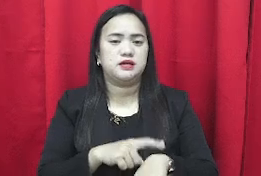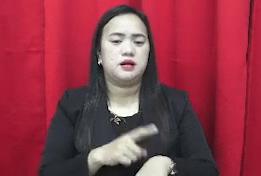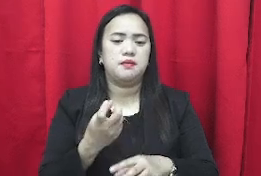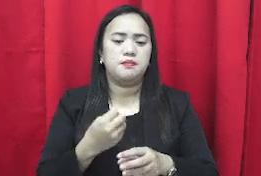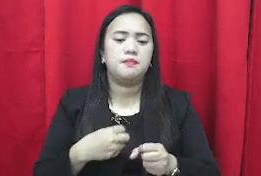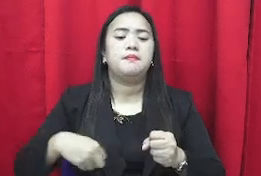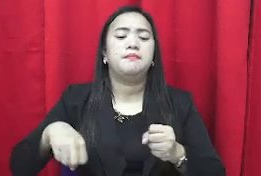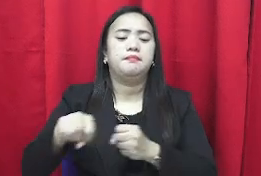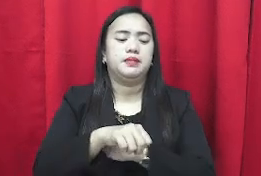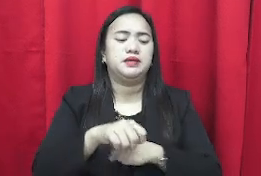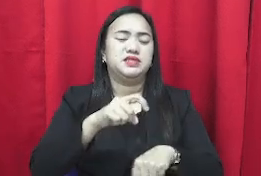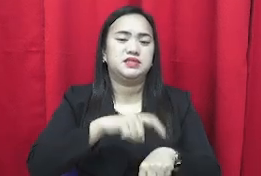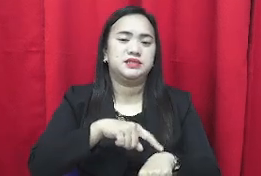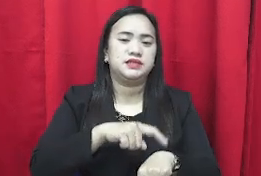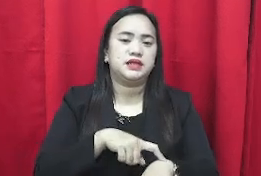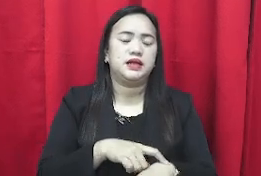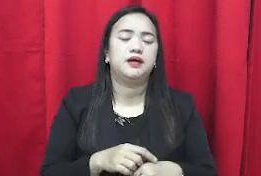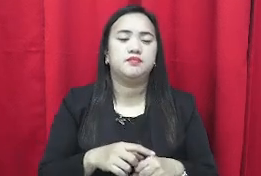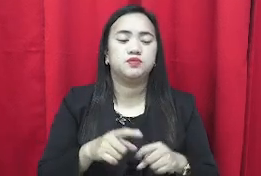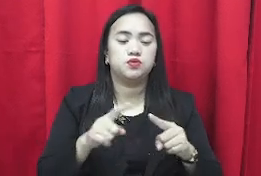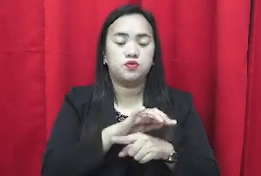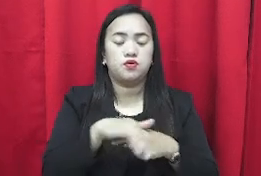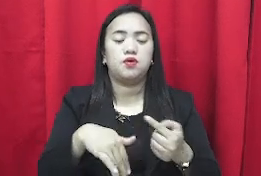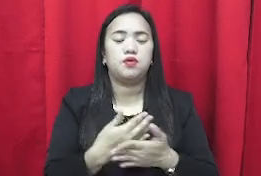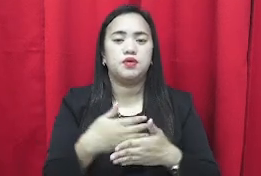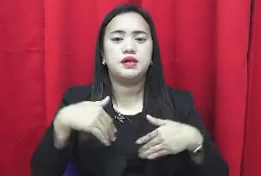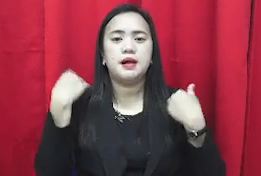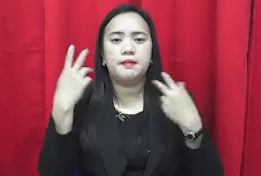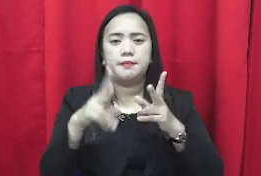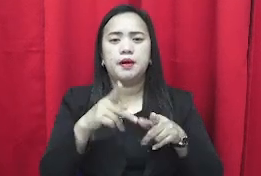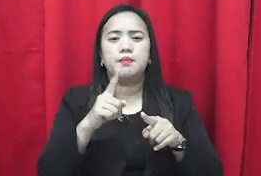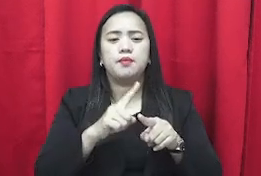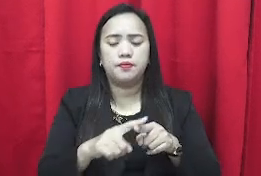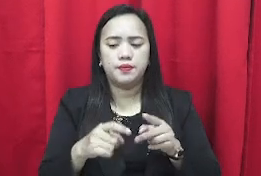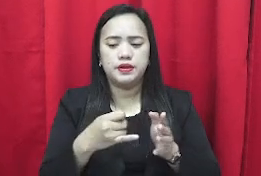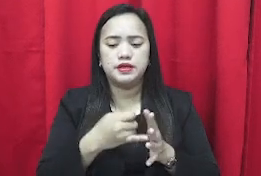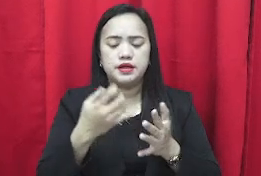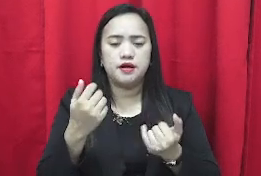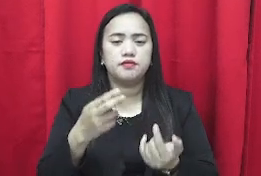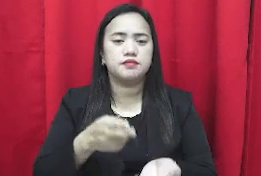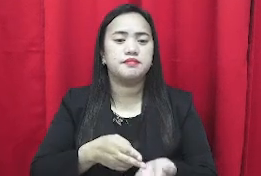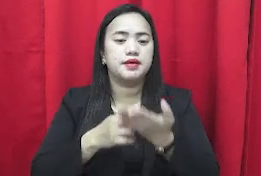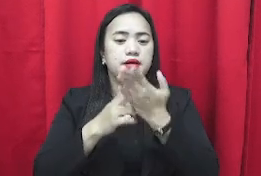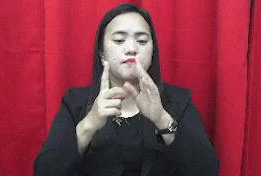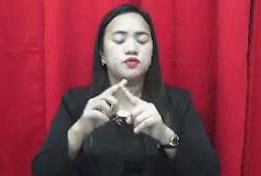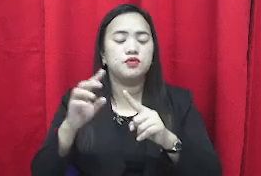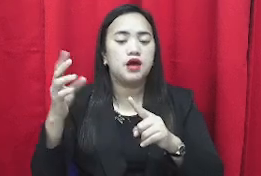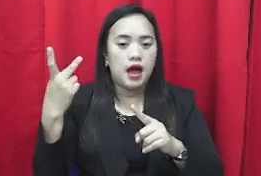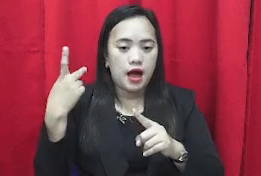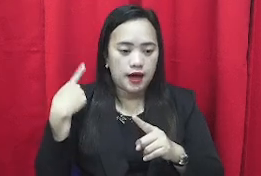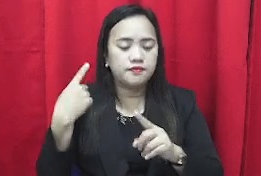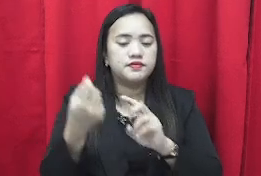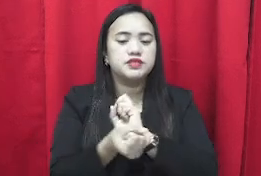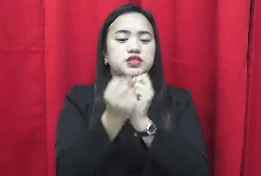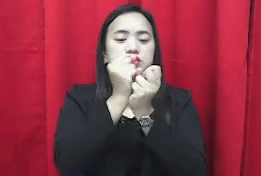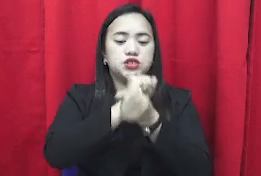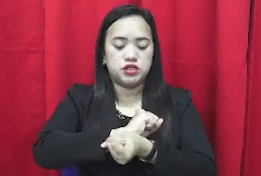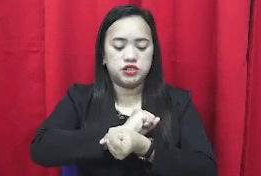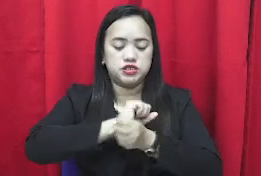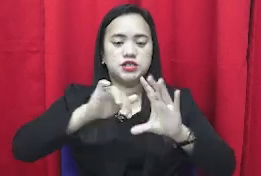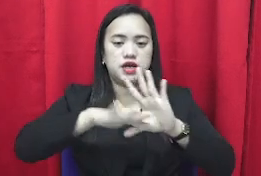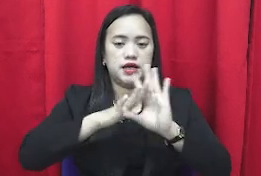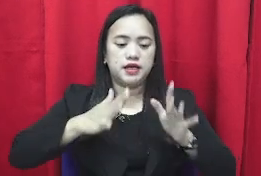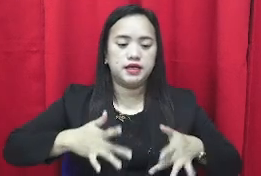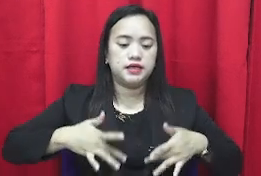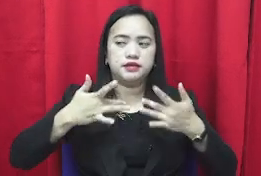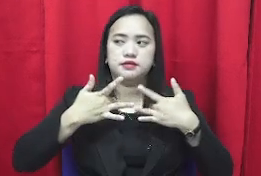pampalipas oras ng mga kabataan kundi ito po ay Pagkakaroon pagtutulong sa kanila magkaroon sila ng pagbabago ng buhay you